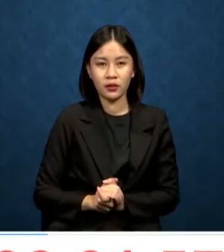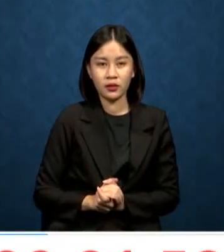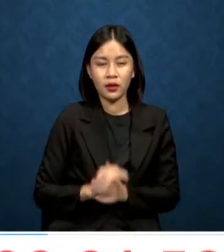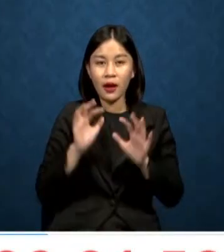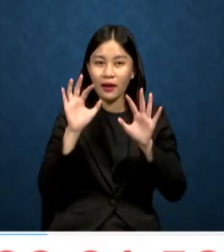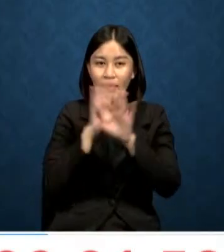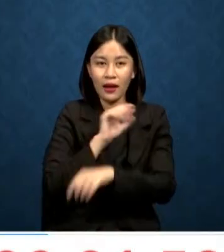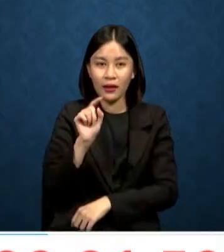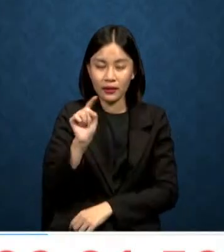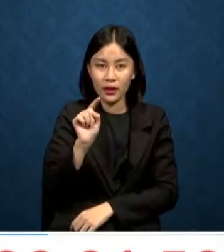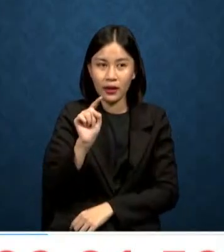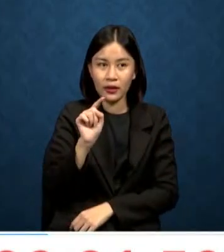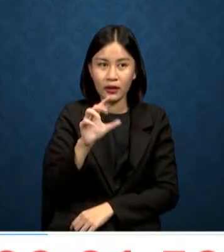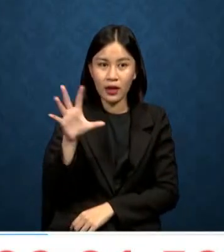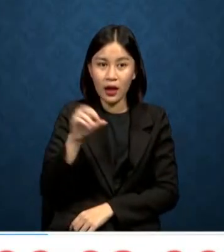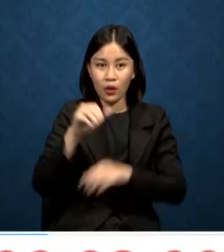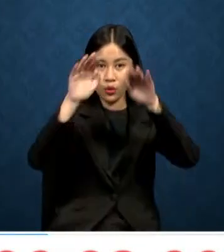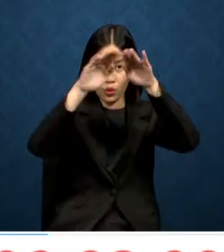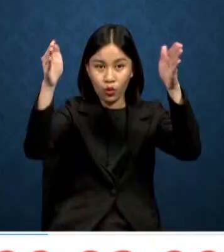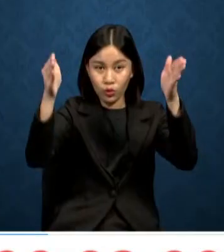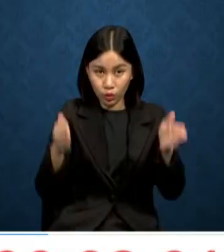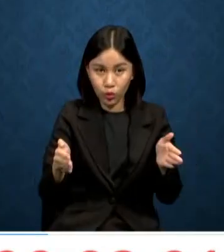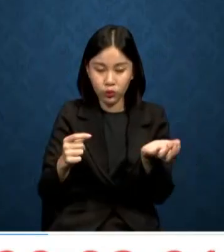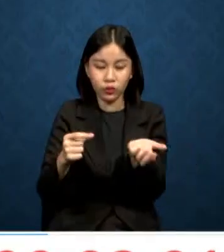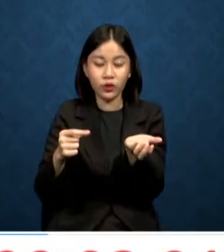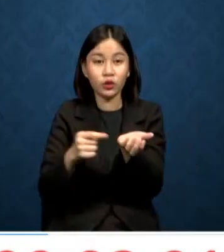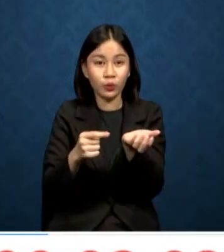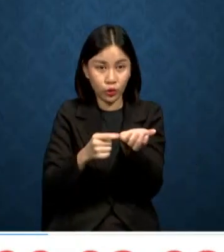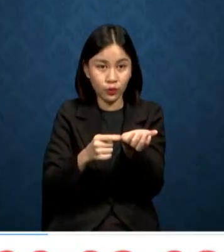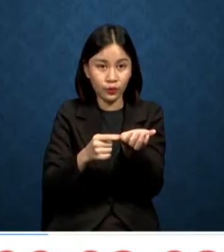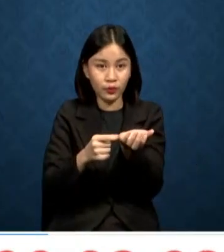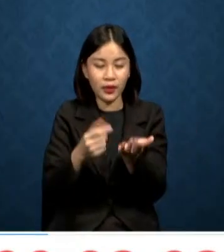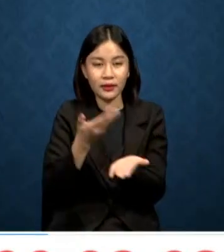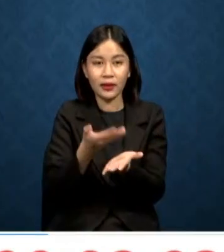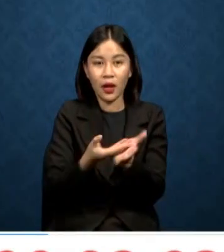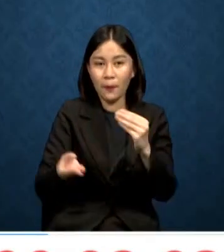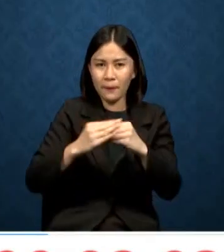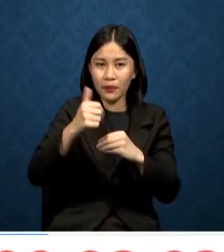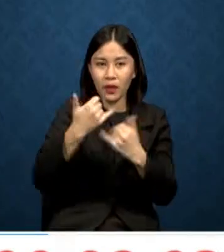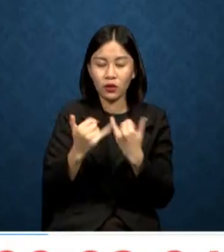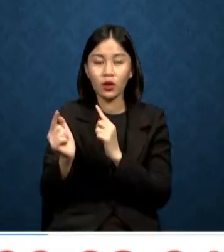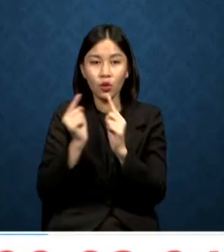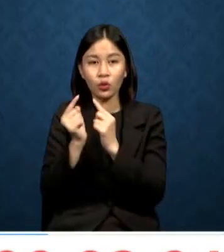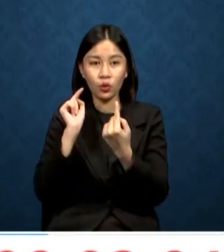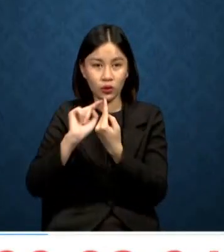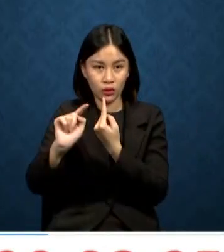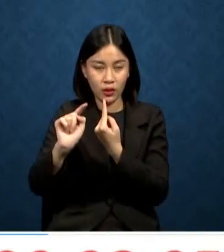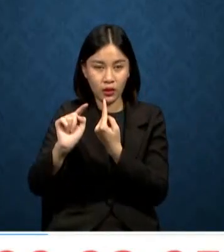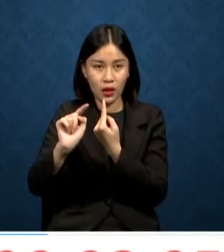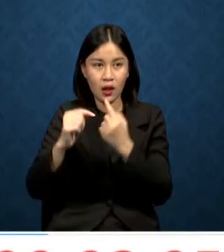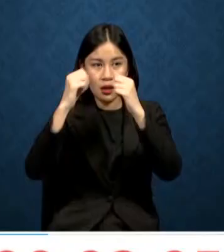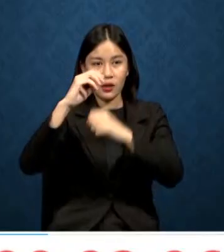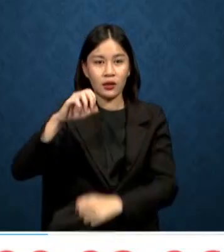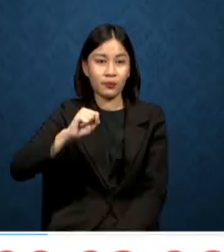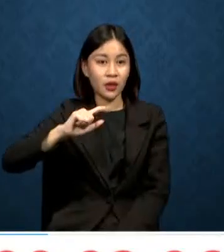ล้ายๆกับนำขายตู้และมีแถมซิมนะครับเพื่อให้คนมาเติมเงินซึ่งนี้เรากำลังประสานกับทางสำนักงานแห่